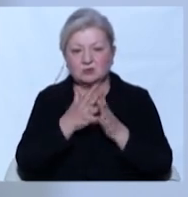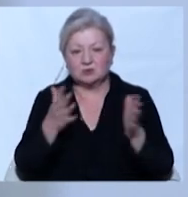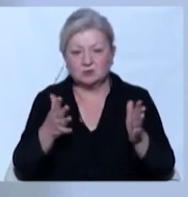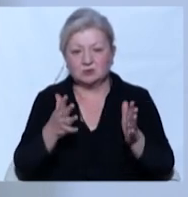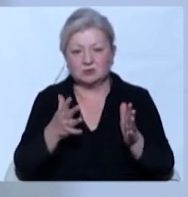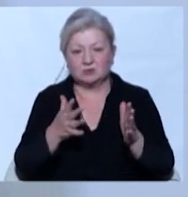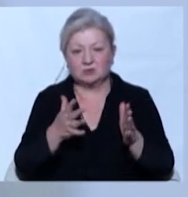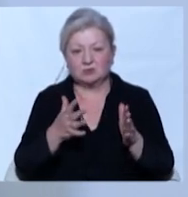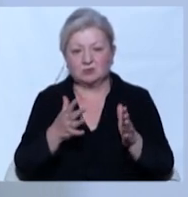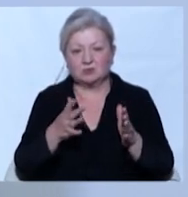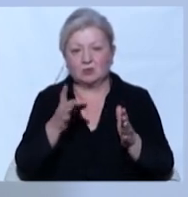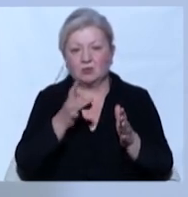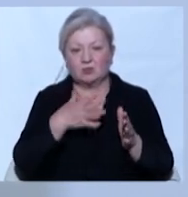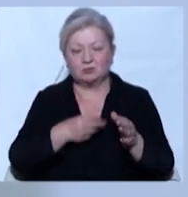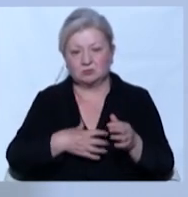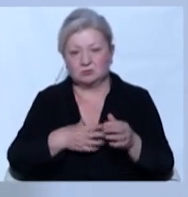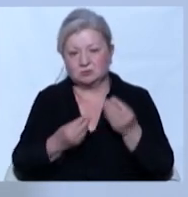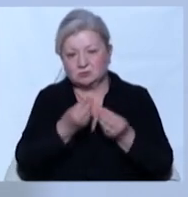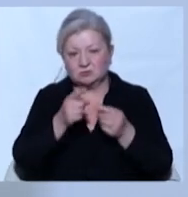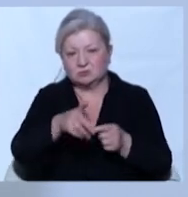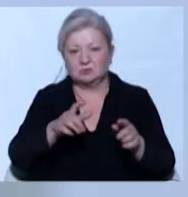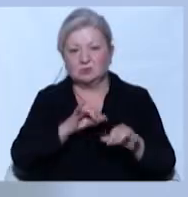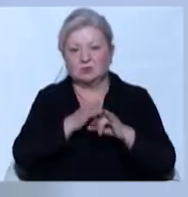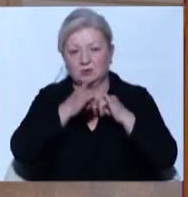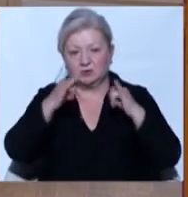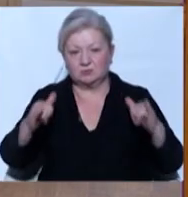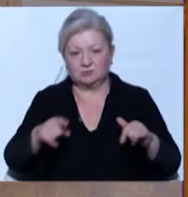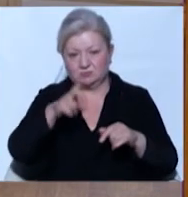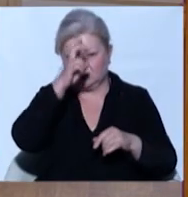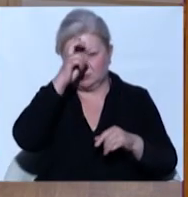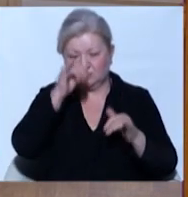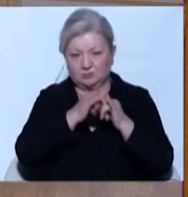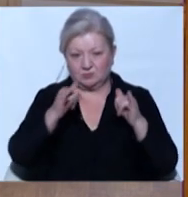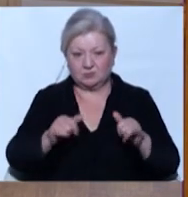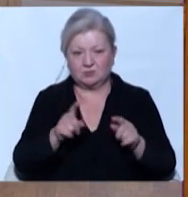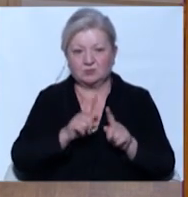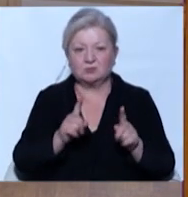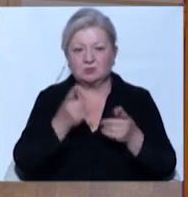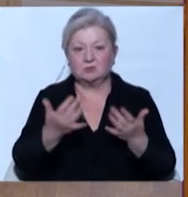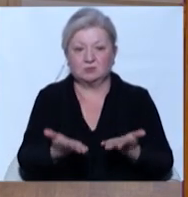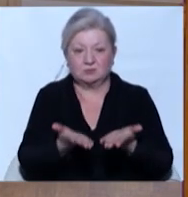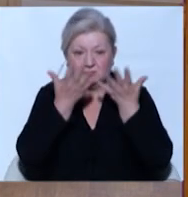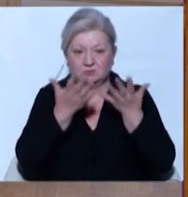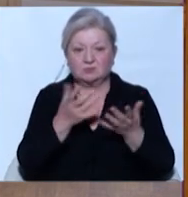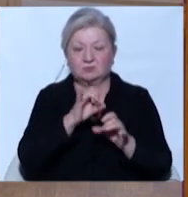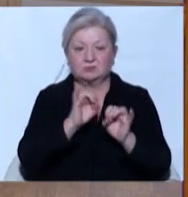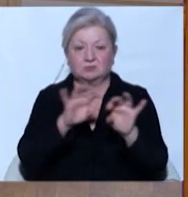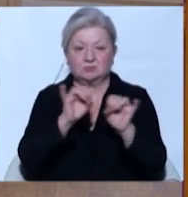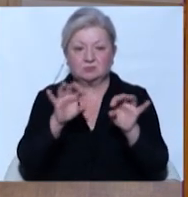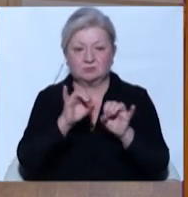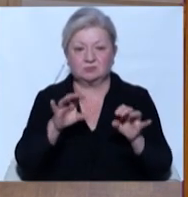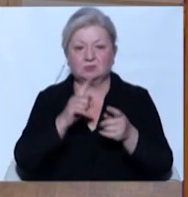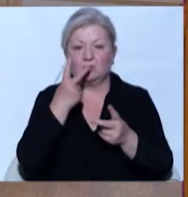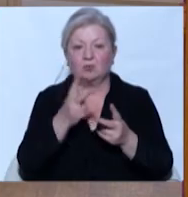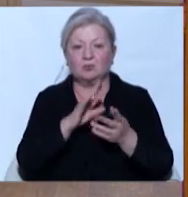როგორც ჩამოყალიბებაში, ასევე შემდგომში განვითარებაში. იმისათვის, რომ ეს უფრო ნათლად აღიქვათ, მოდით მე რამდენიმე ორ